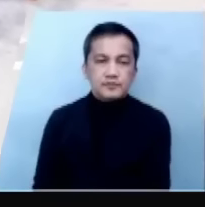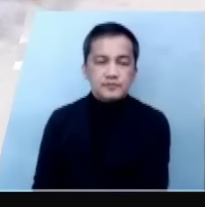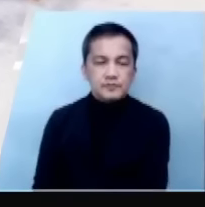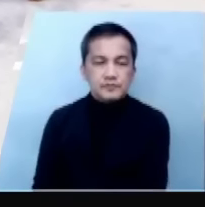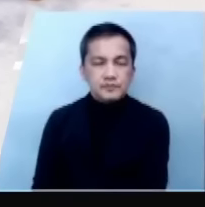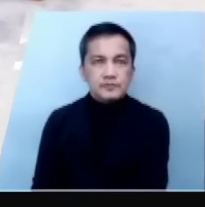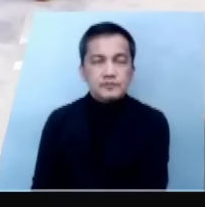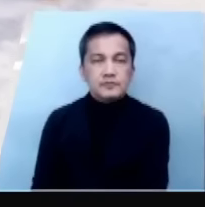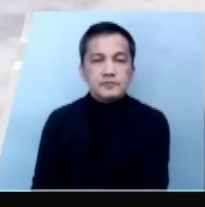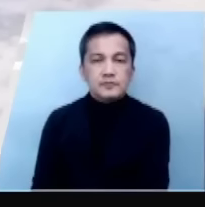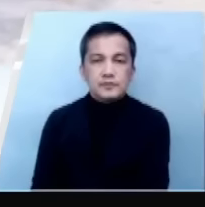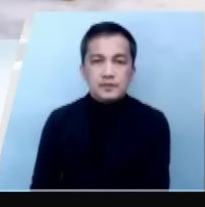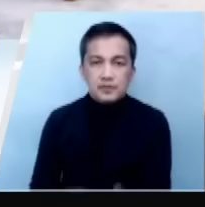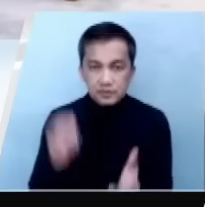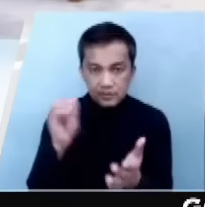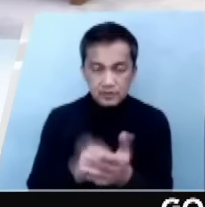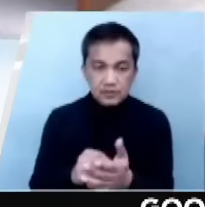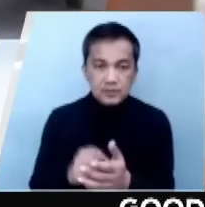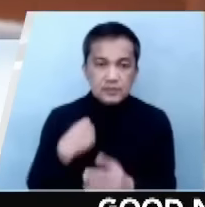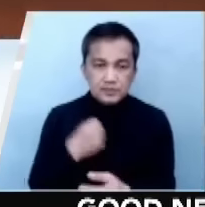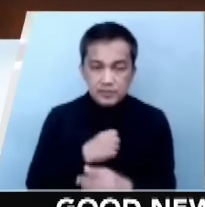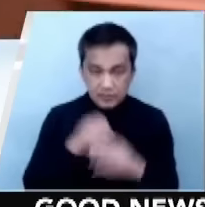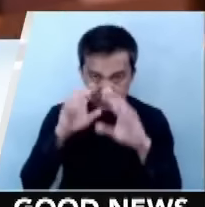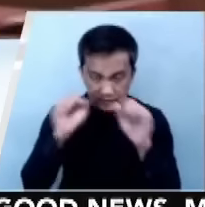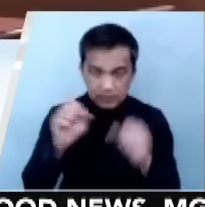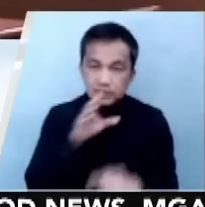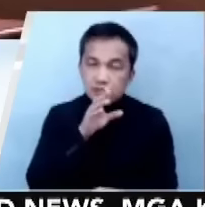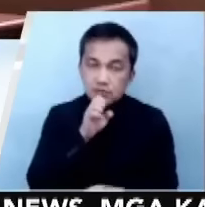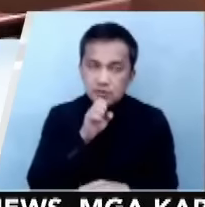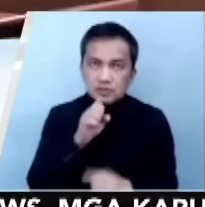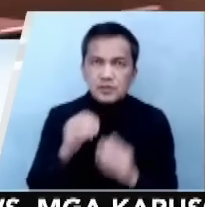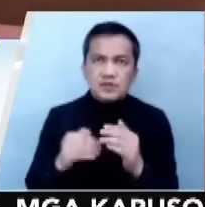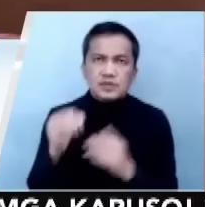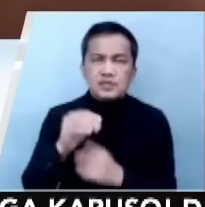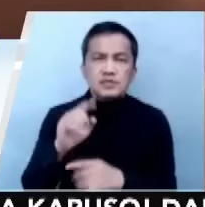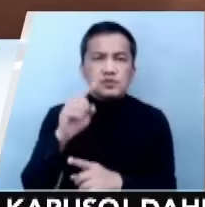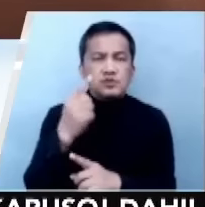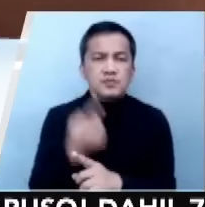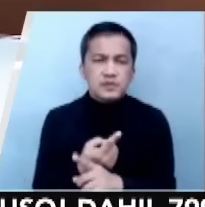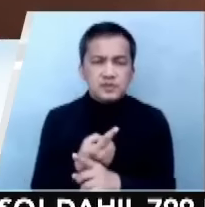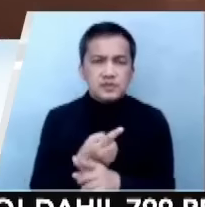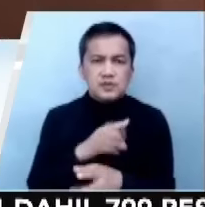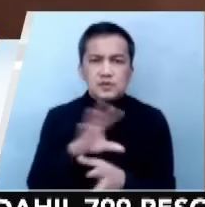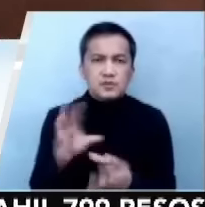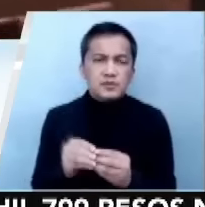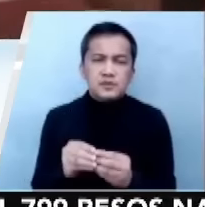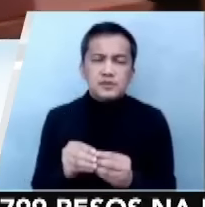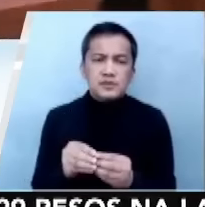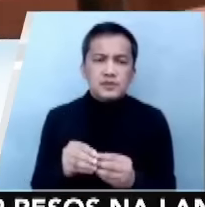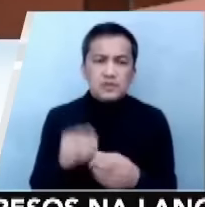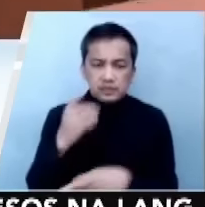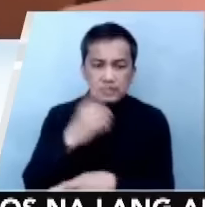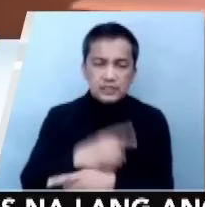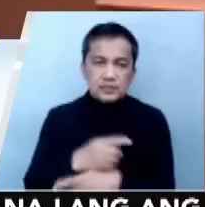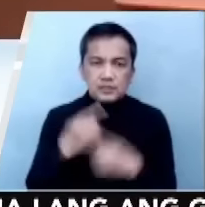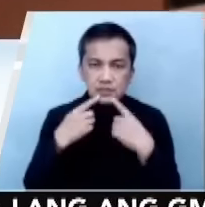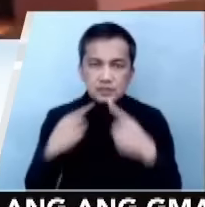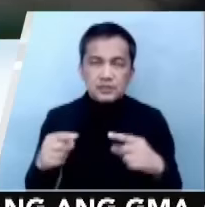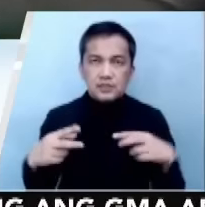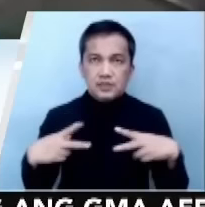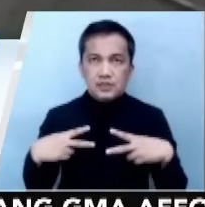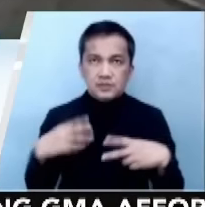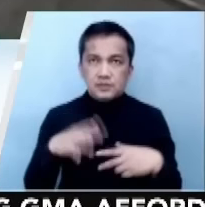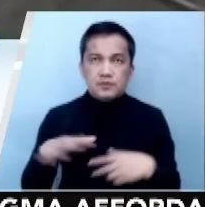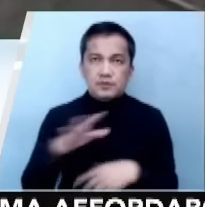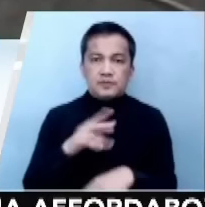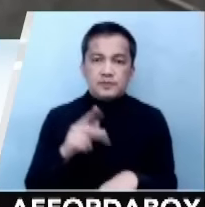Sa tala ni Senate President Chiz Escudero, mahigit isang buwan na raw ang kabuuang bilang ng mga araw na idineklarang holiday sa buong bansa.